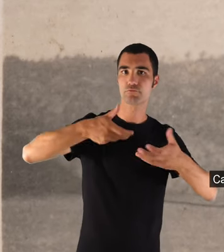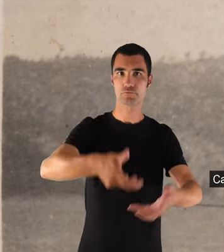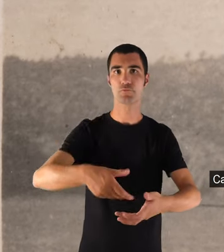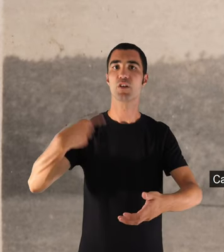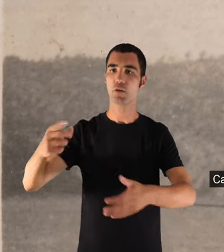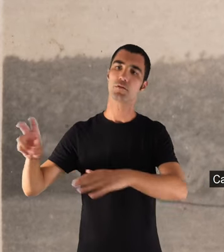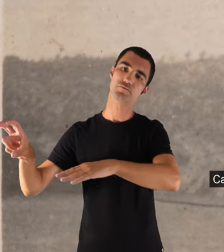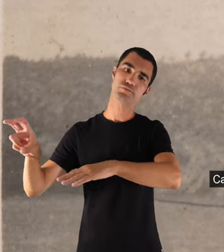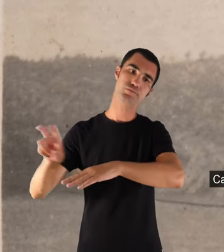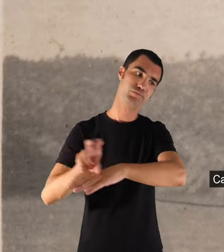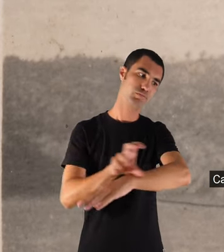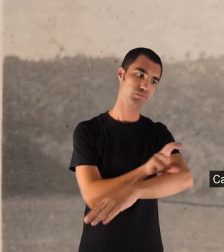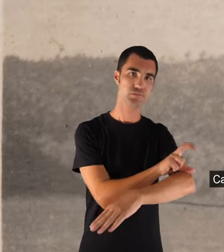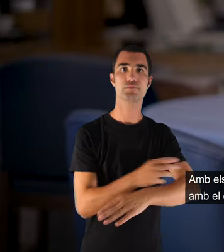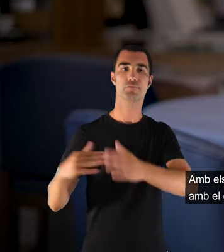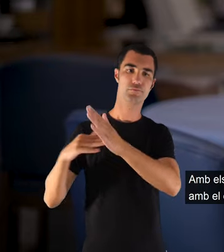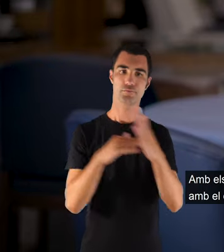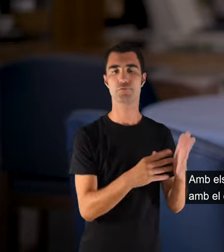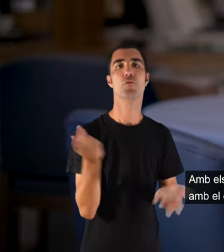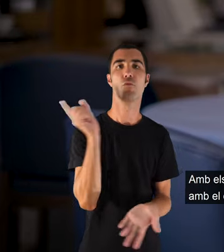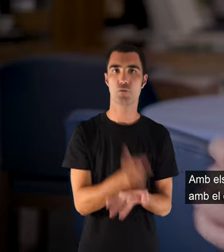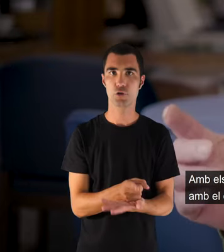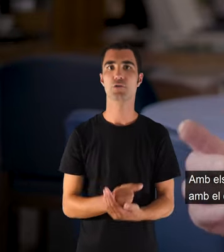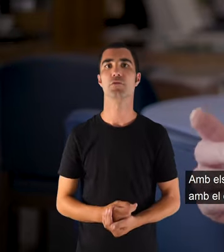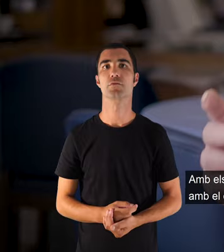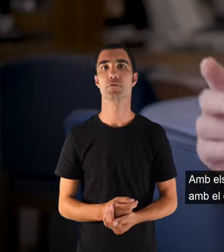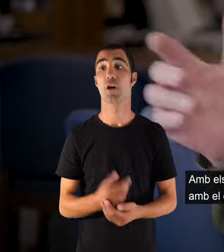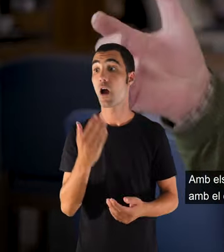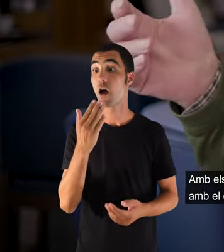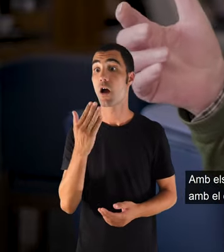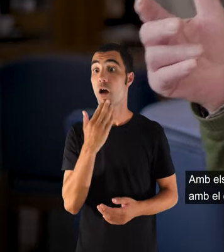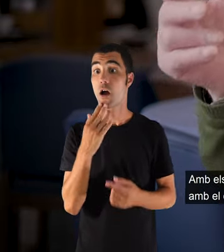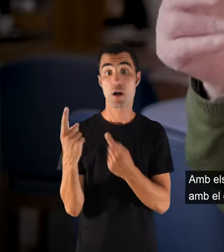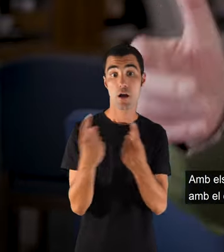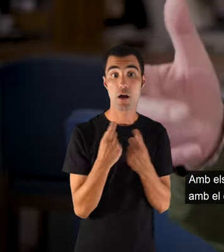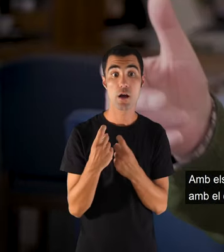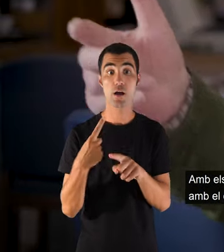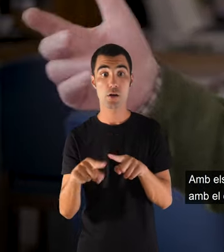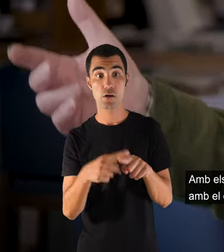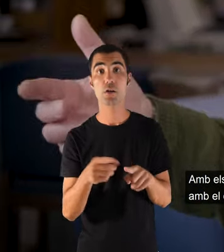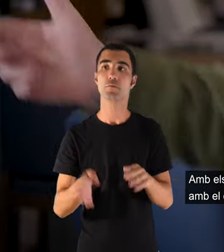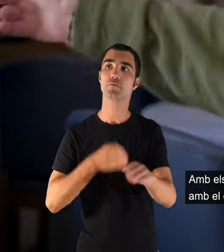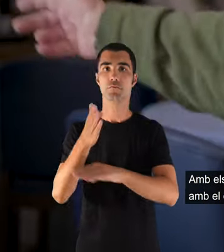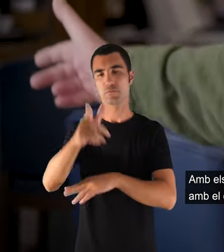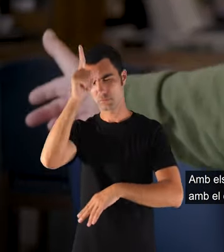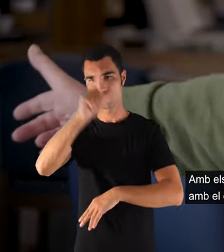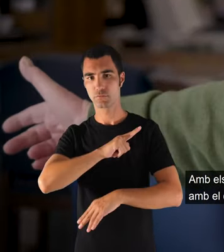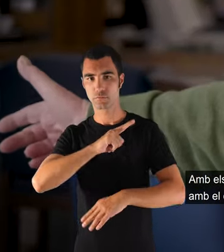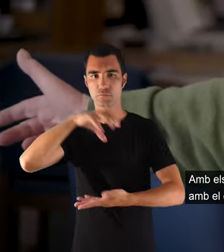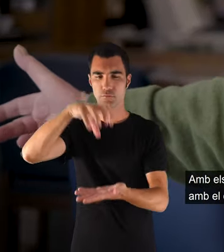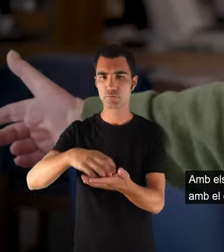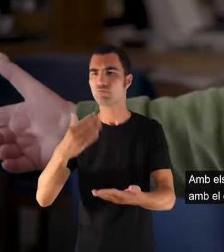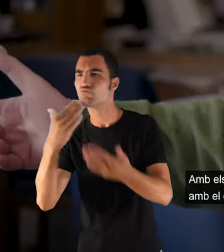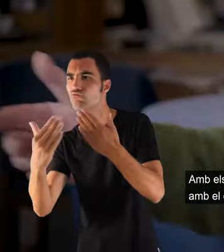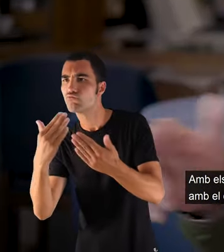a dur la vagoneta. En surt militar, si havien de mestir qualque cosa, anàvem a la comandància o parlant